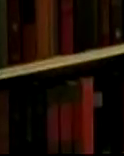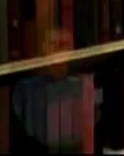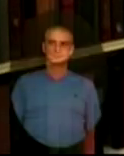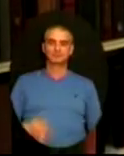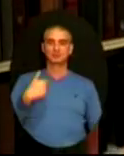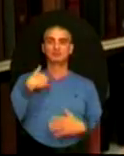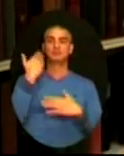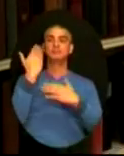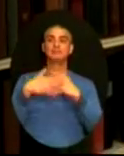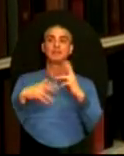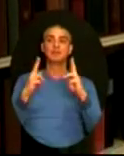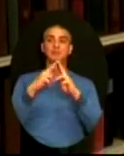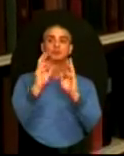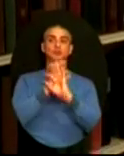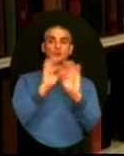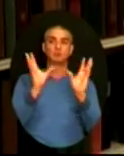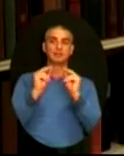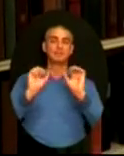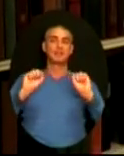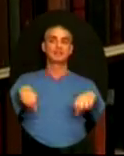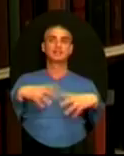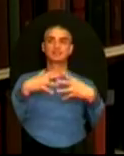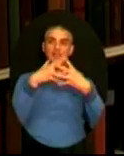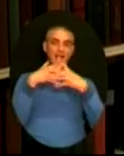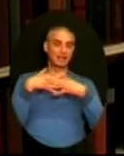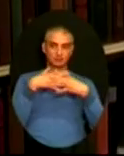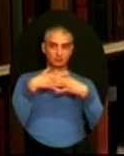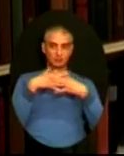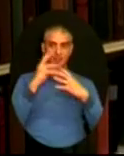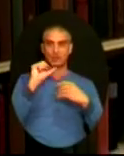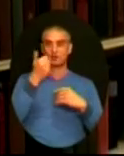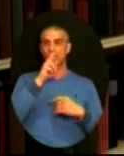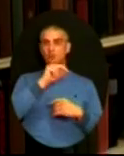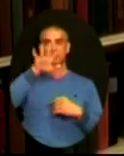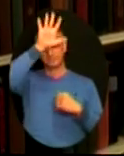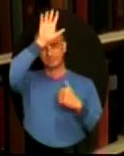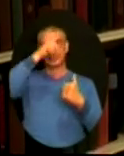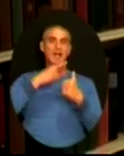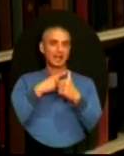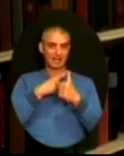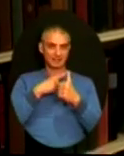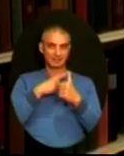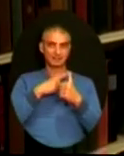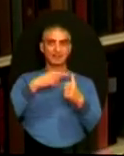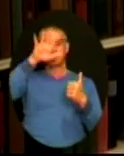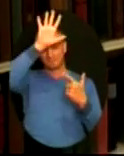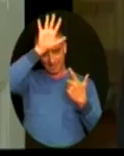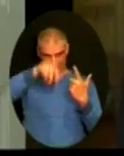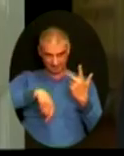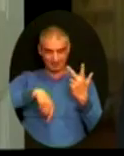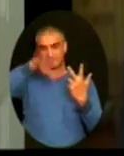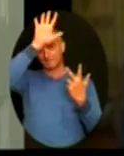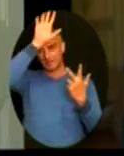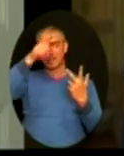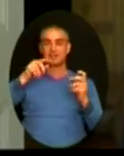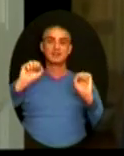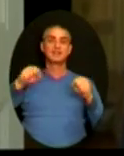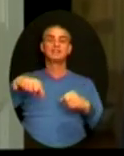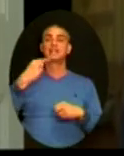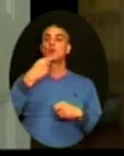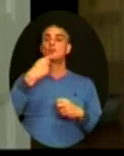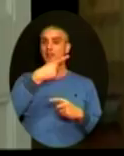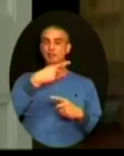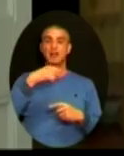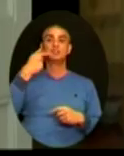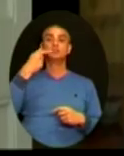סיימתי עכשיו פגישה מצוינת עם נשיא ארצות הברית, קודם כל בנושא איראן, ואיראן, ואיראן. נשיא גואטמלה ג'ימי